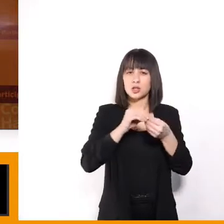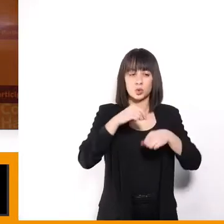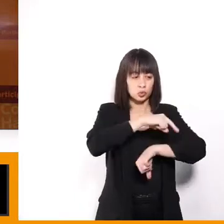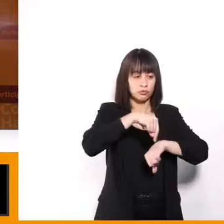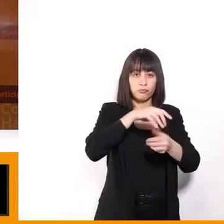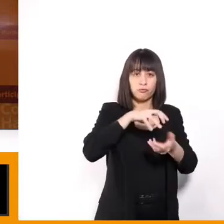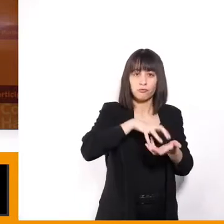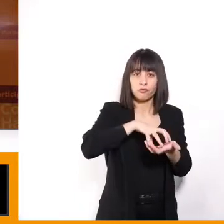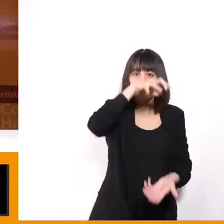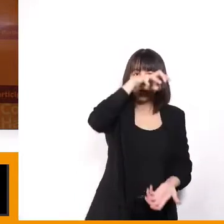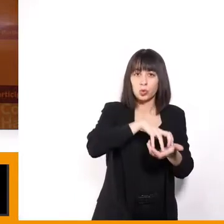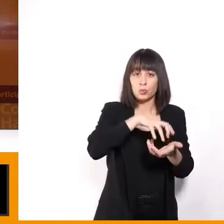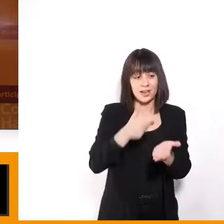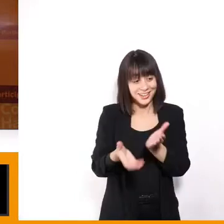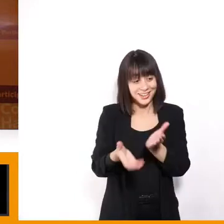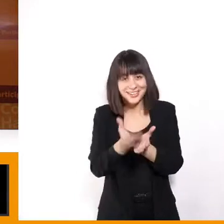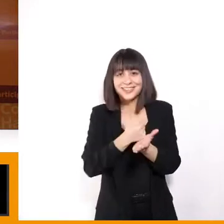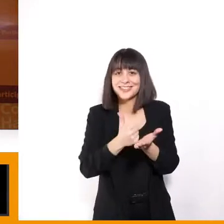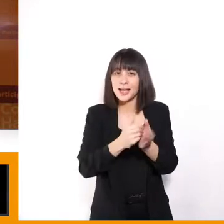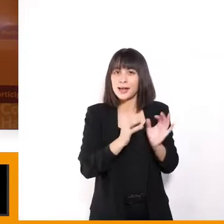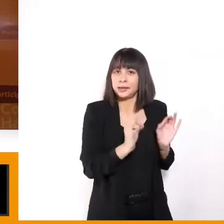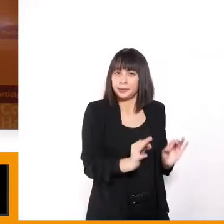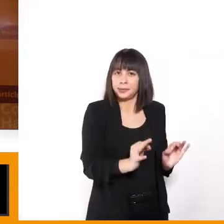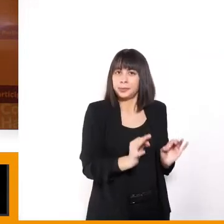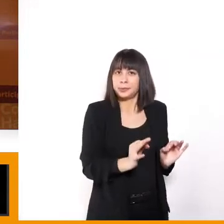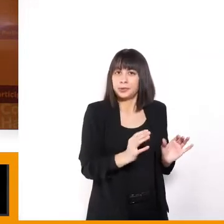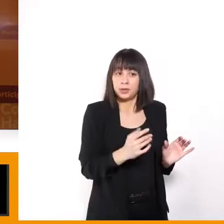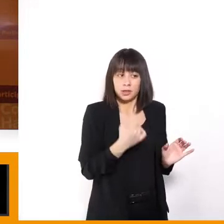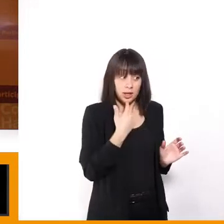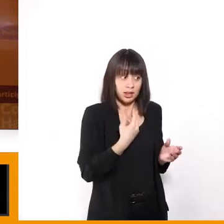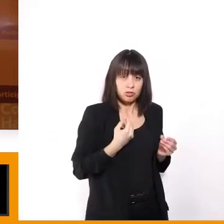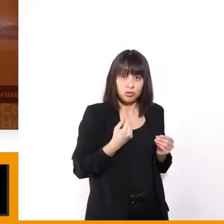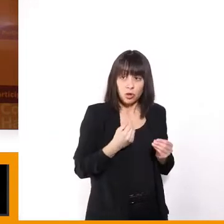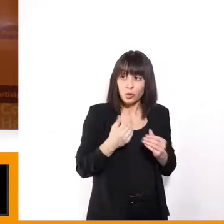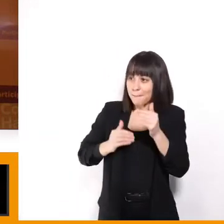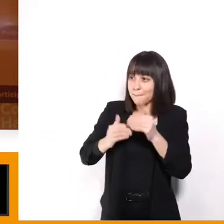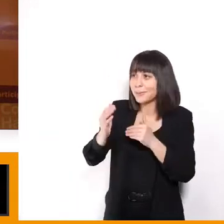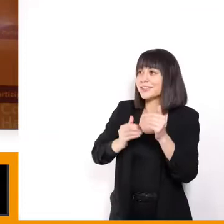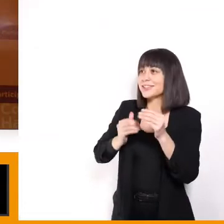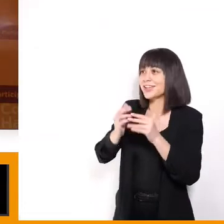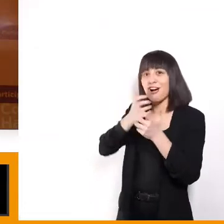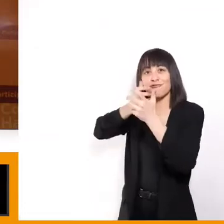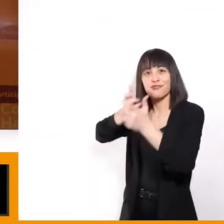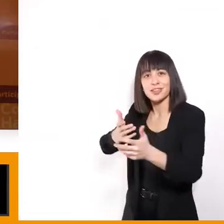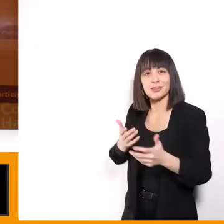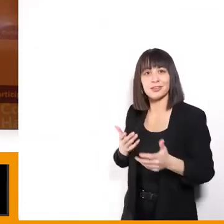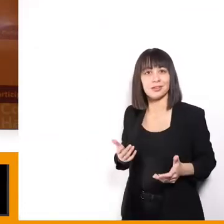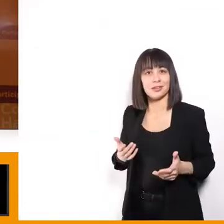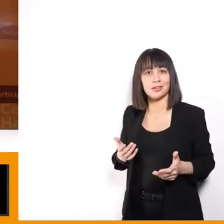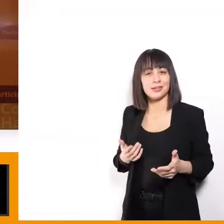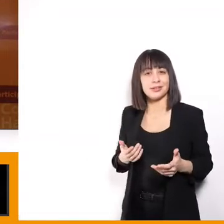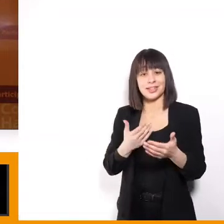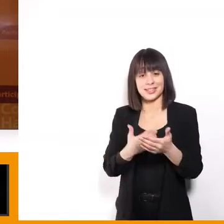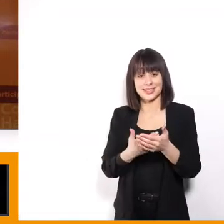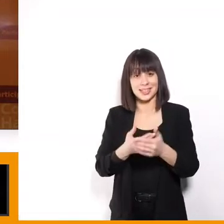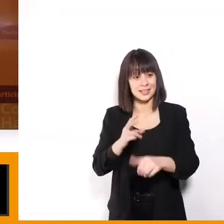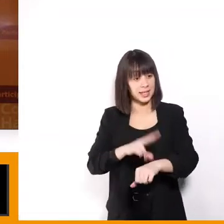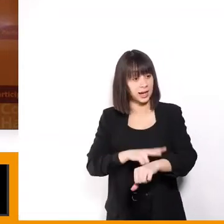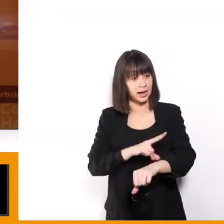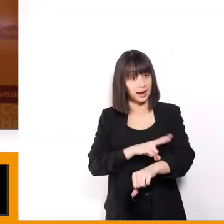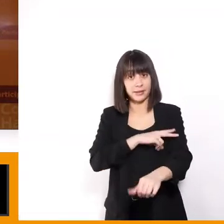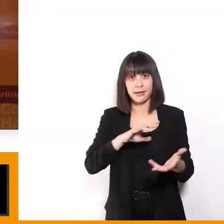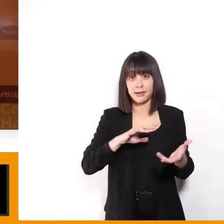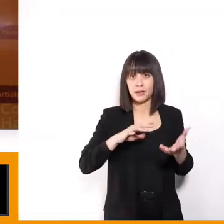de rémunération qui soit correct et attractif pour ces métiers. C'est le débat de la formation et surtout la perspective de carrière, avec le débat aussi